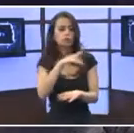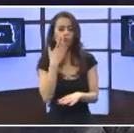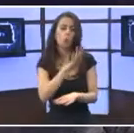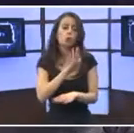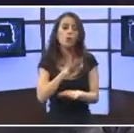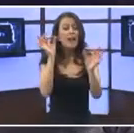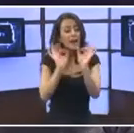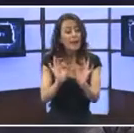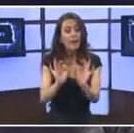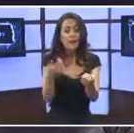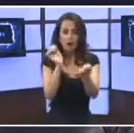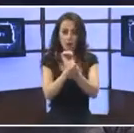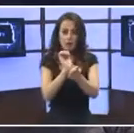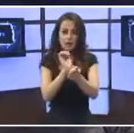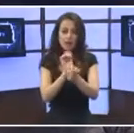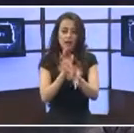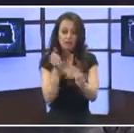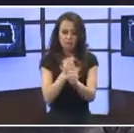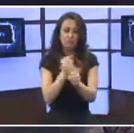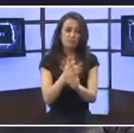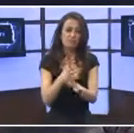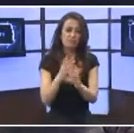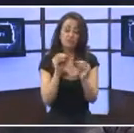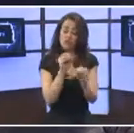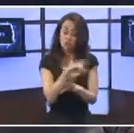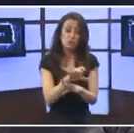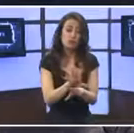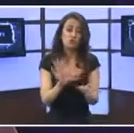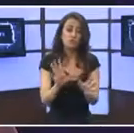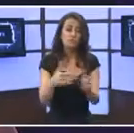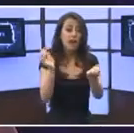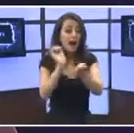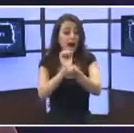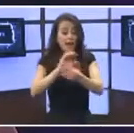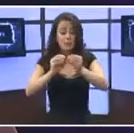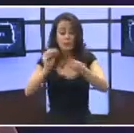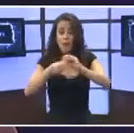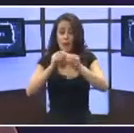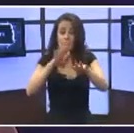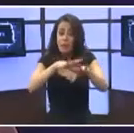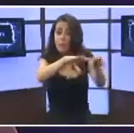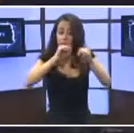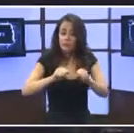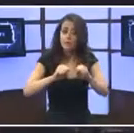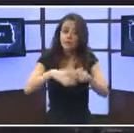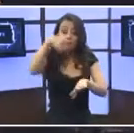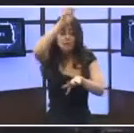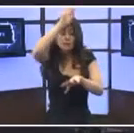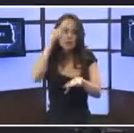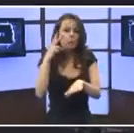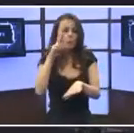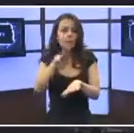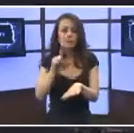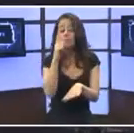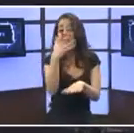Hep böyle ailelere burada iş düşüyor. Aileler evet, çocukları eve kapatmayacak. Bakın, tabii çok şükür İstanbul'a yani. İstanbul'a bakın bir